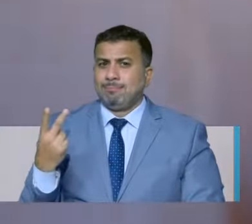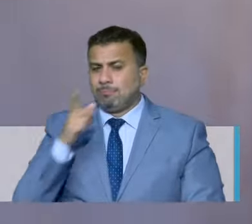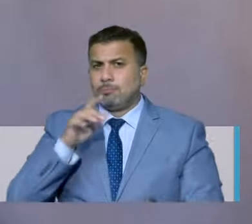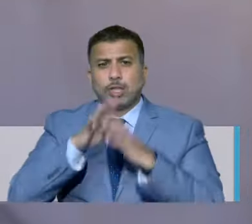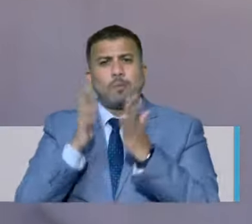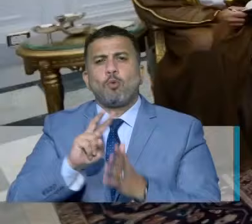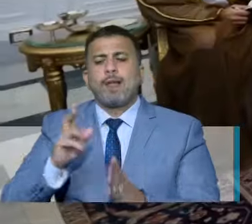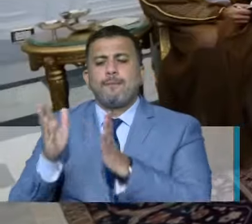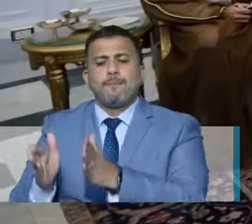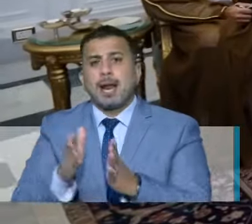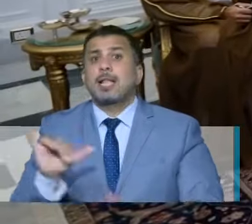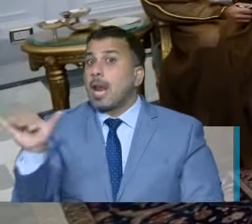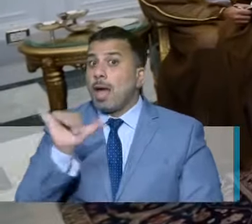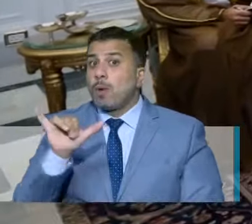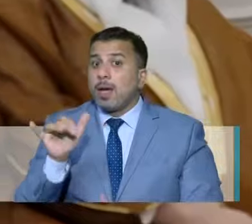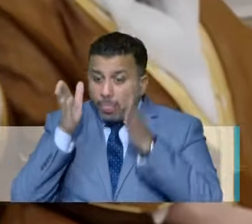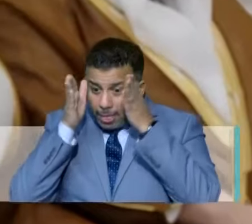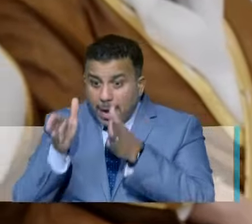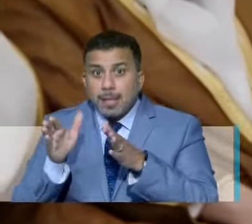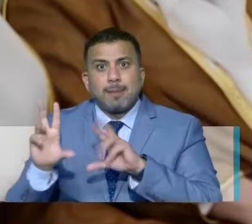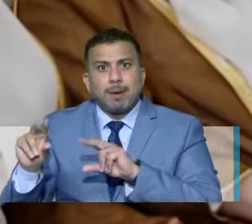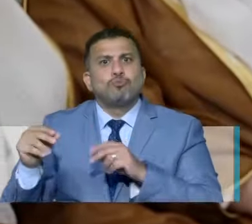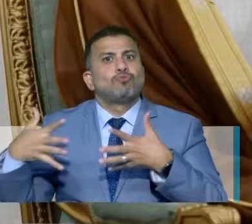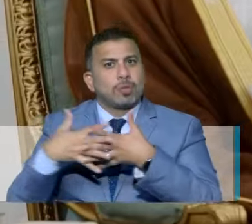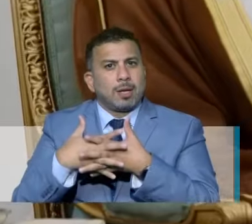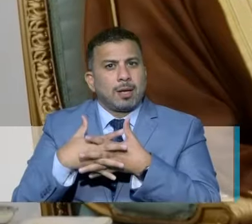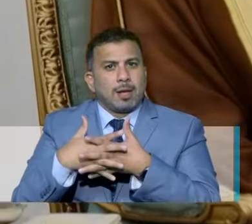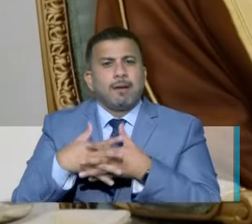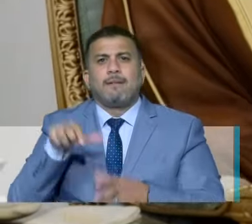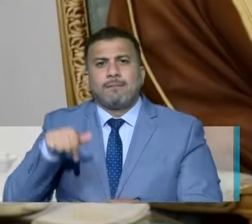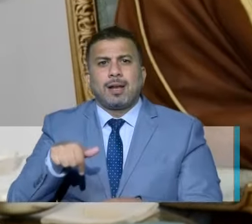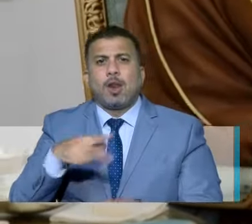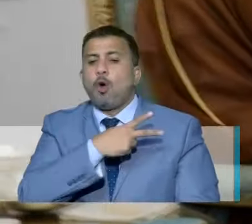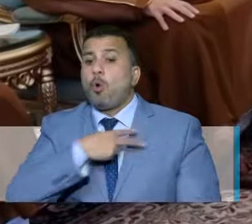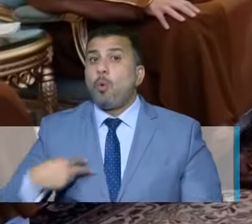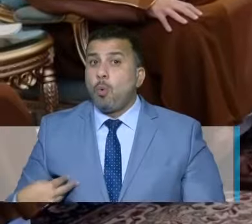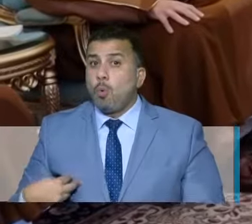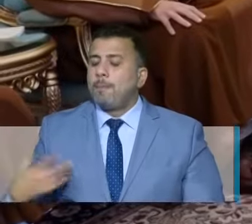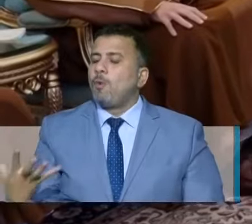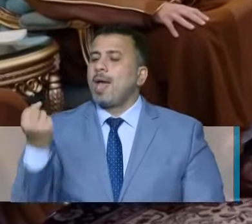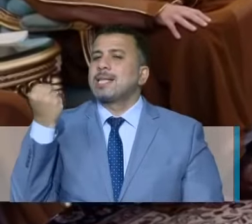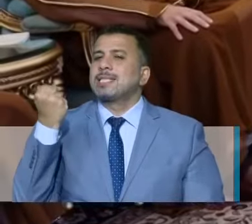والتي تشمل مختلف المجالات الحيويه ذات الاهتمام المشترك في القطاع العام والخاص